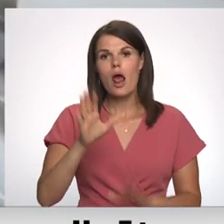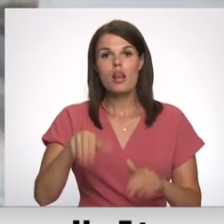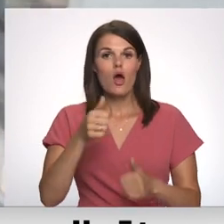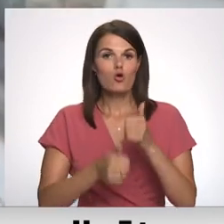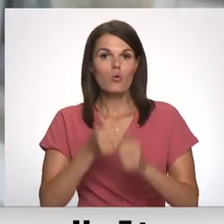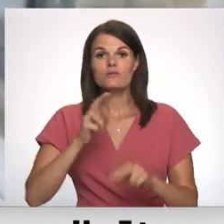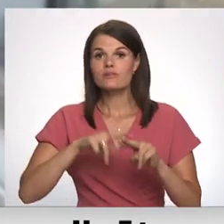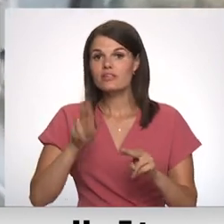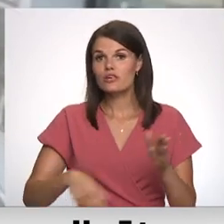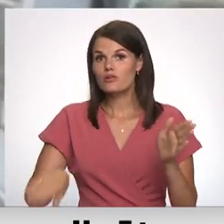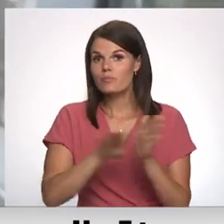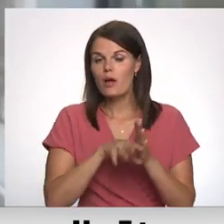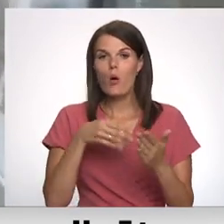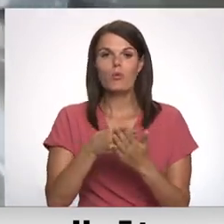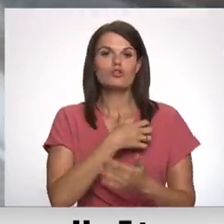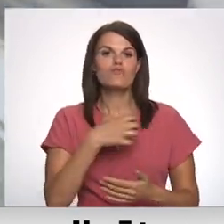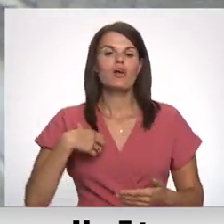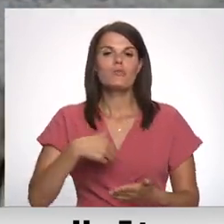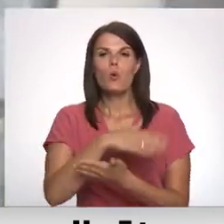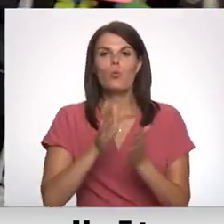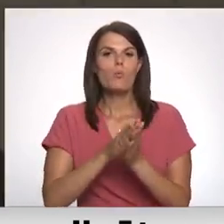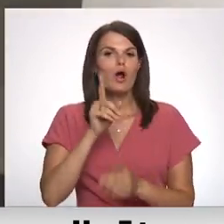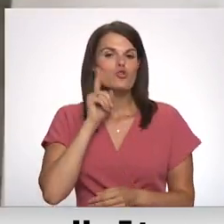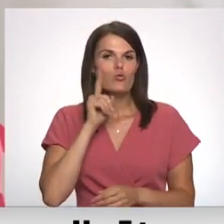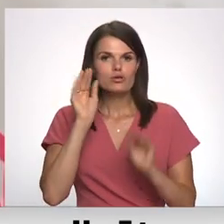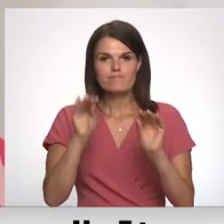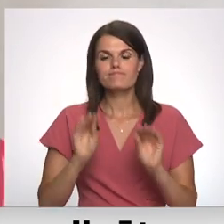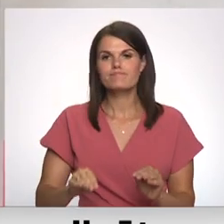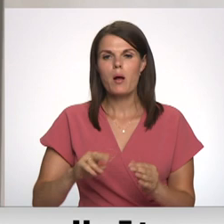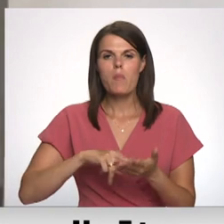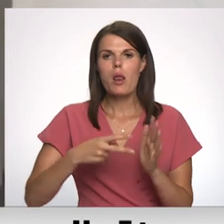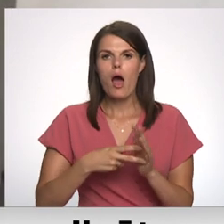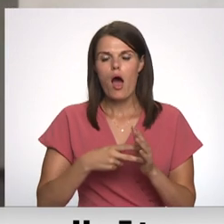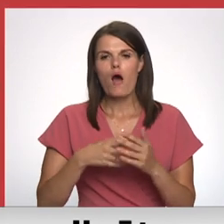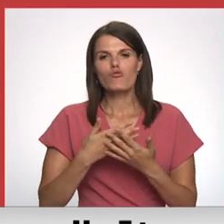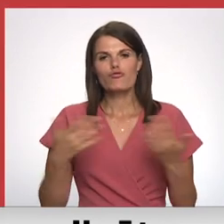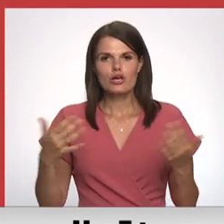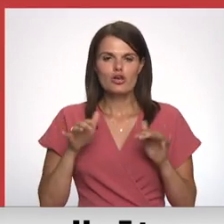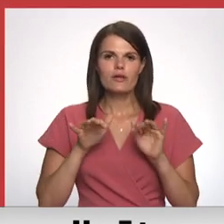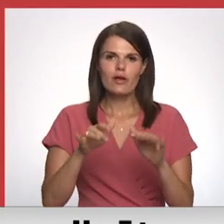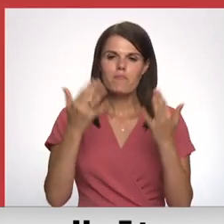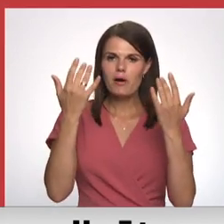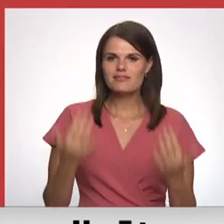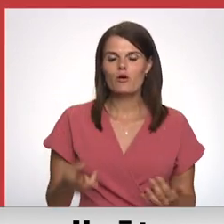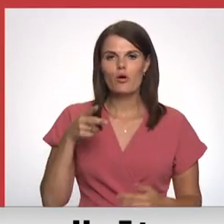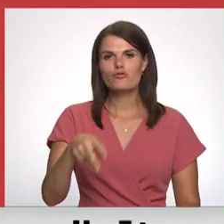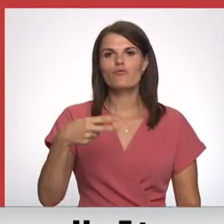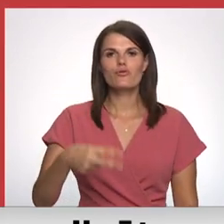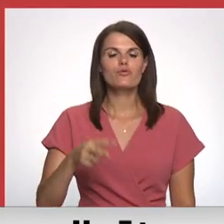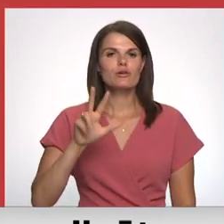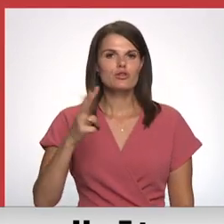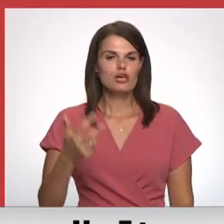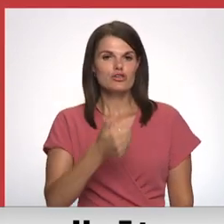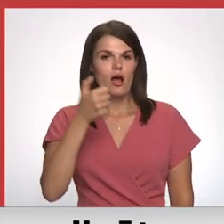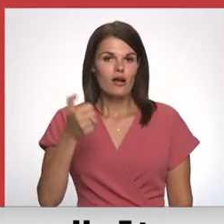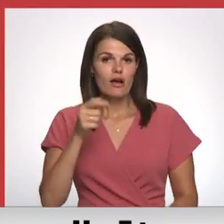drīkstētu piedalīties, pašvaldības kopā ar jauniešiem arī izstrādāja plānu aktivitātēm 2023. Gadā. Dažas